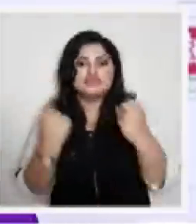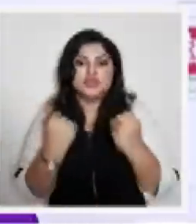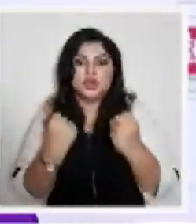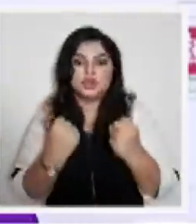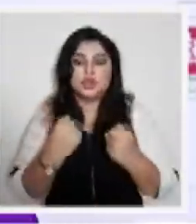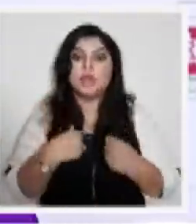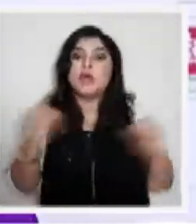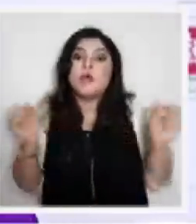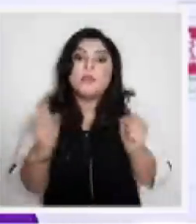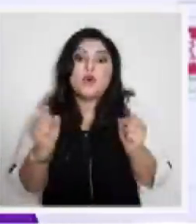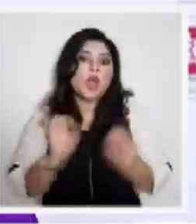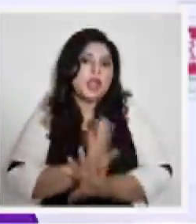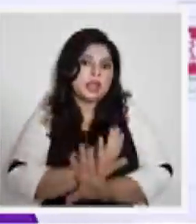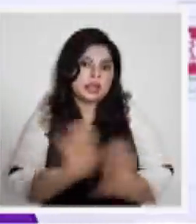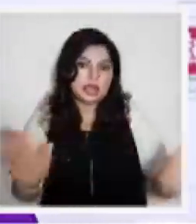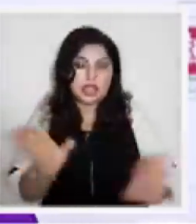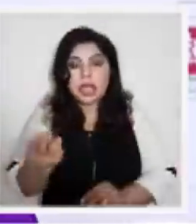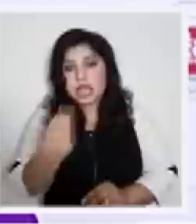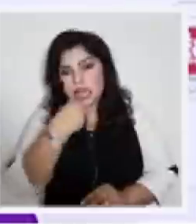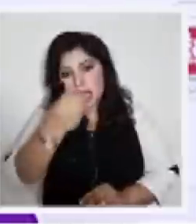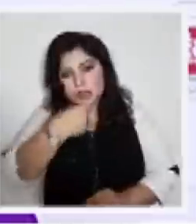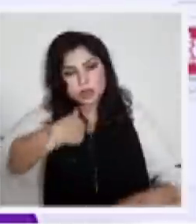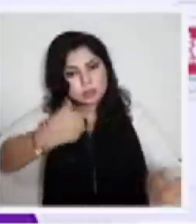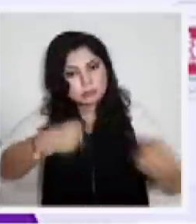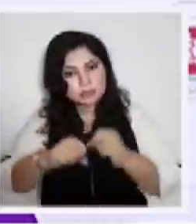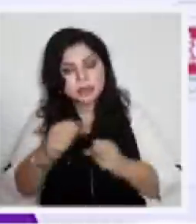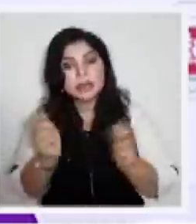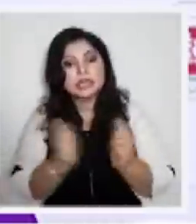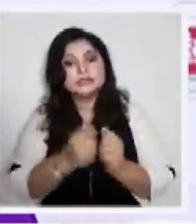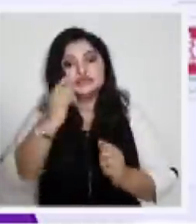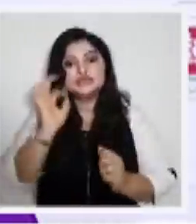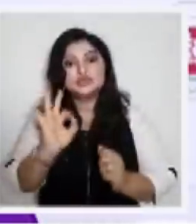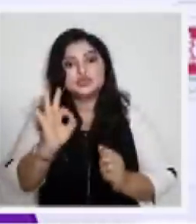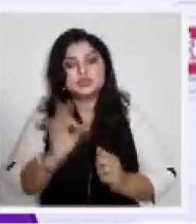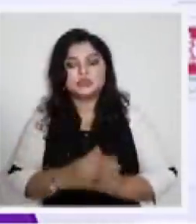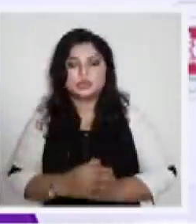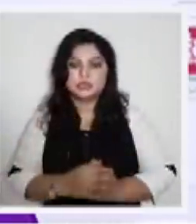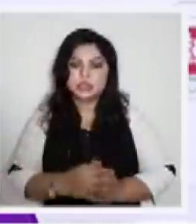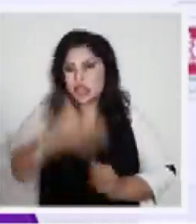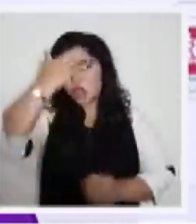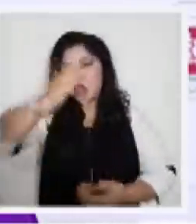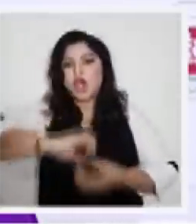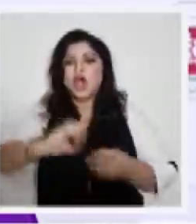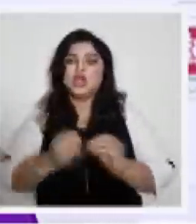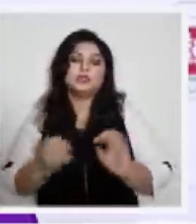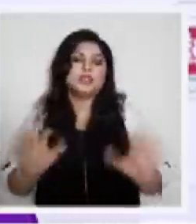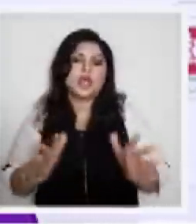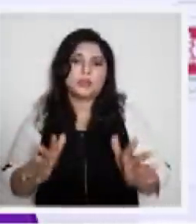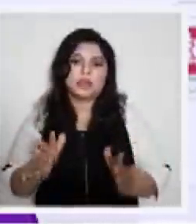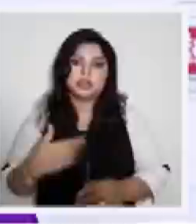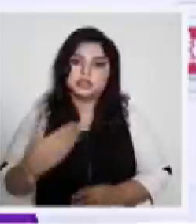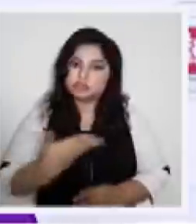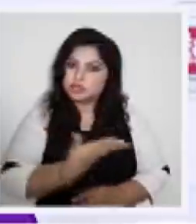হয়। তবে আমরা যদি প্রথম থেকেই নিজের মনোবল ভালো রাখি এবং রোগ প্রতিরোধের জন্য খাদ্য গ্রহণ